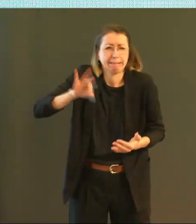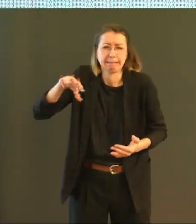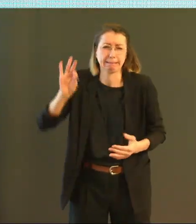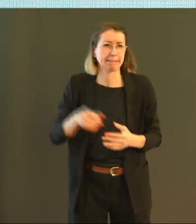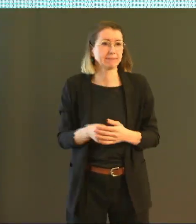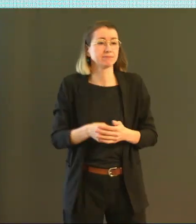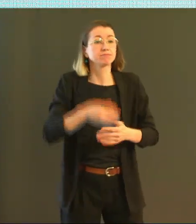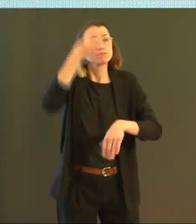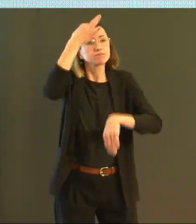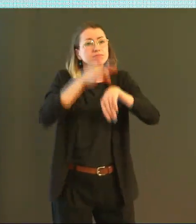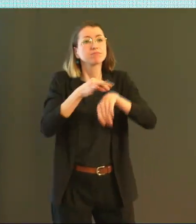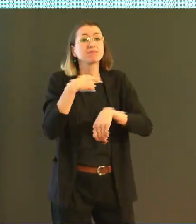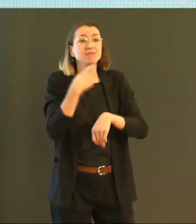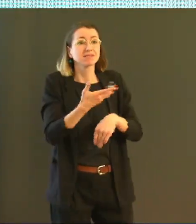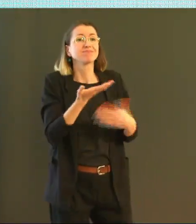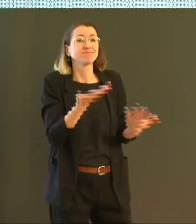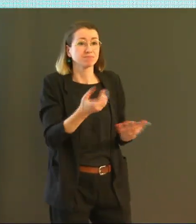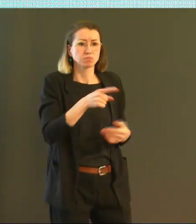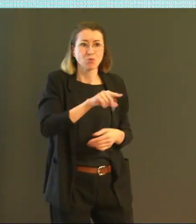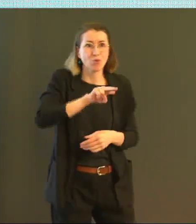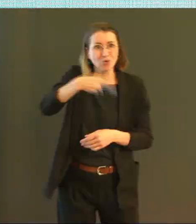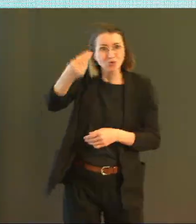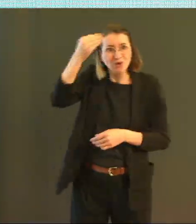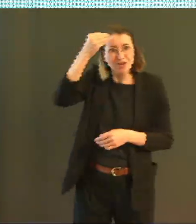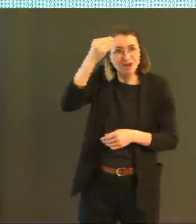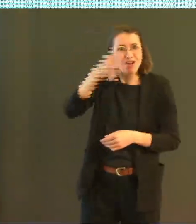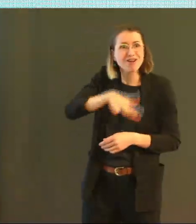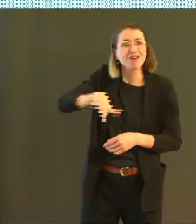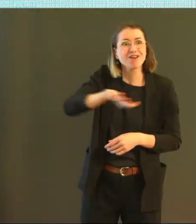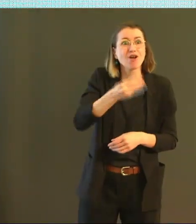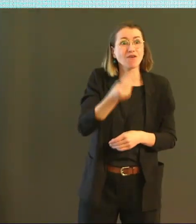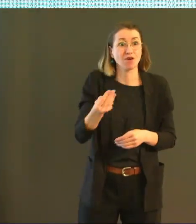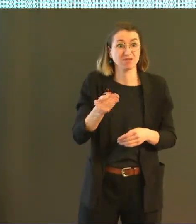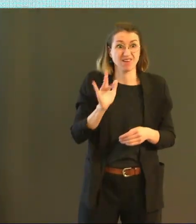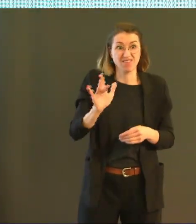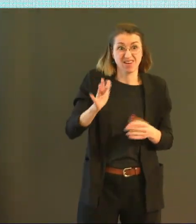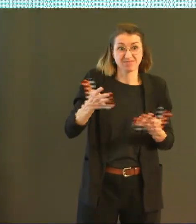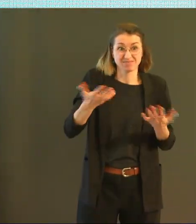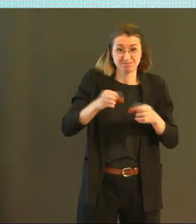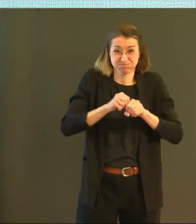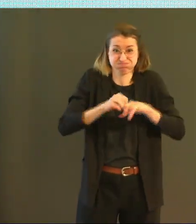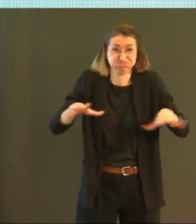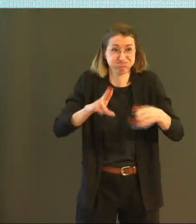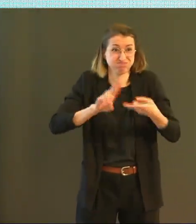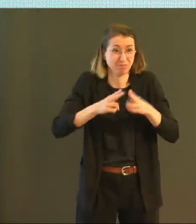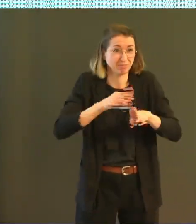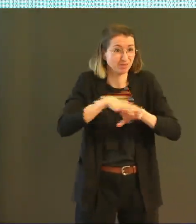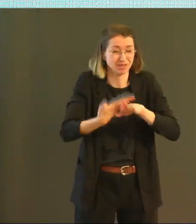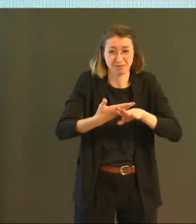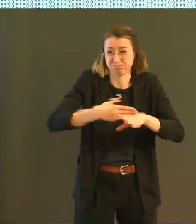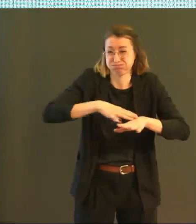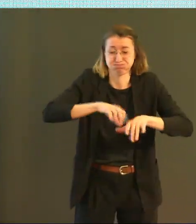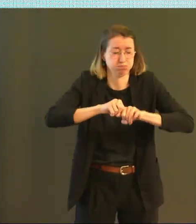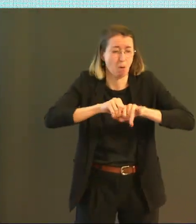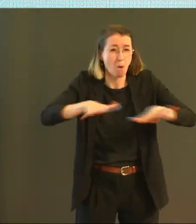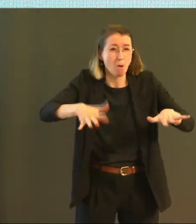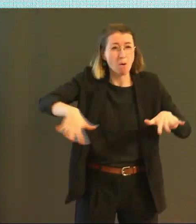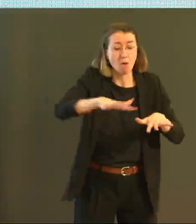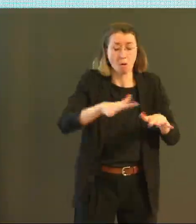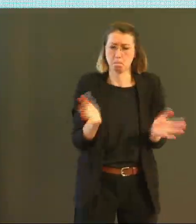l'école qu'il conseille ne va pas entraîner des problèmes de santé significatif dans la population de nos